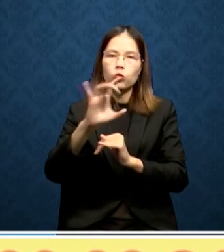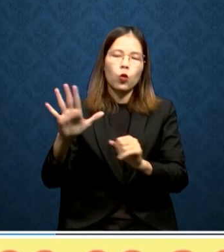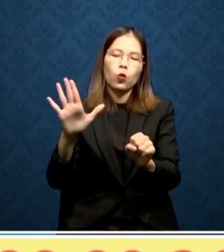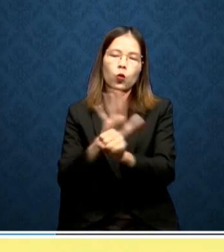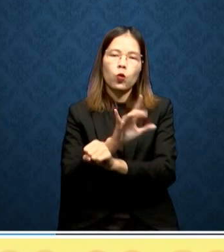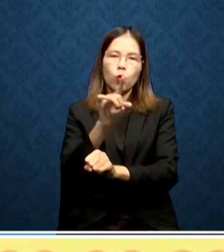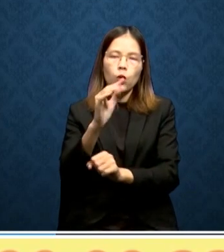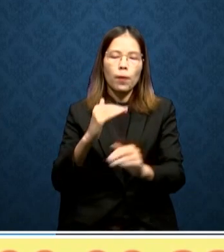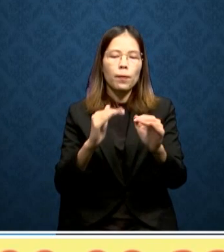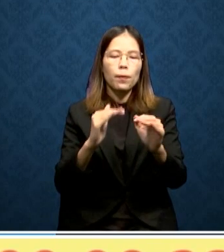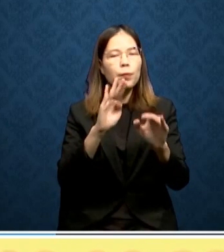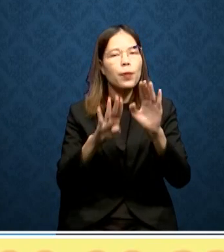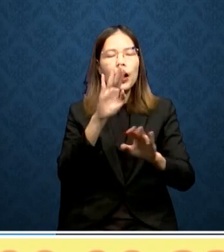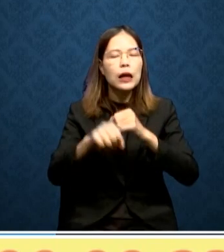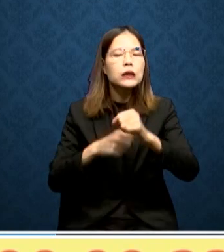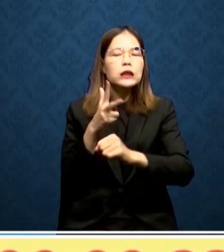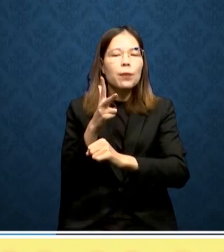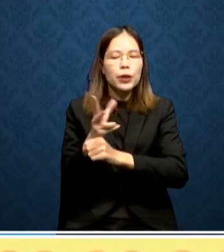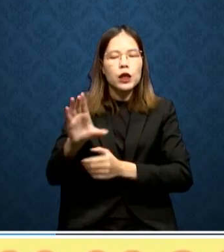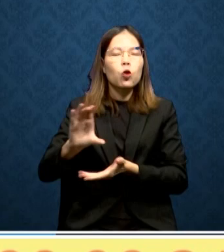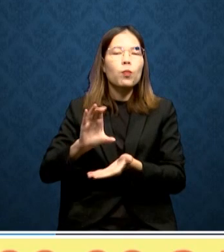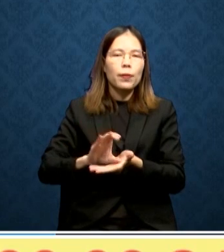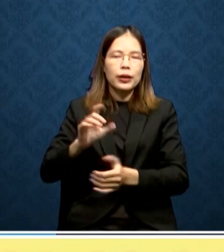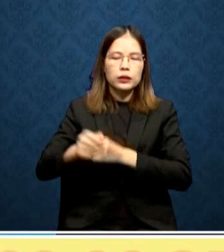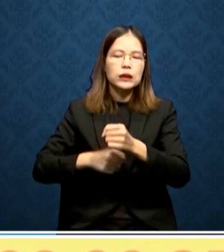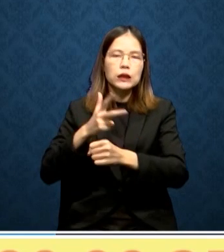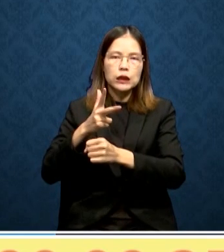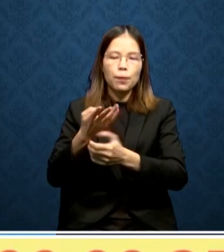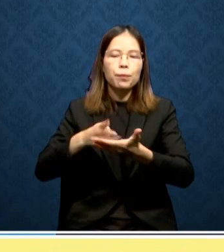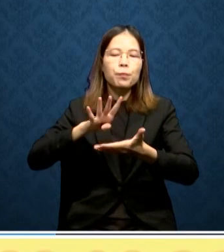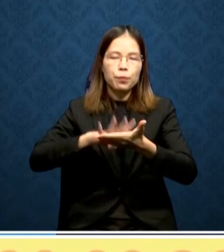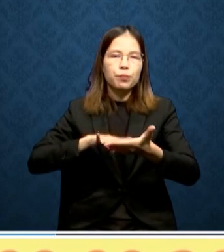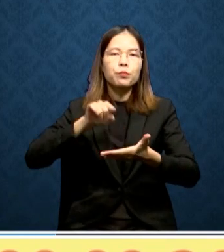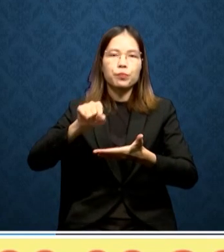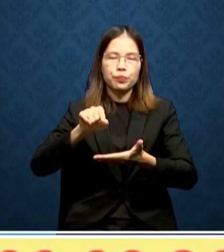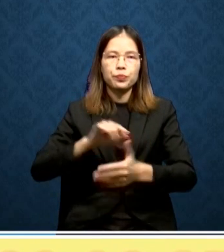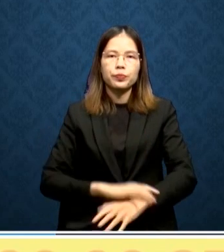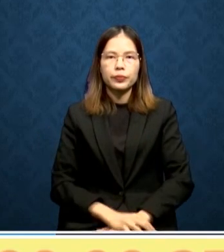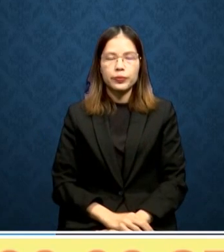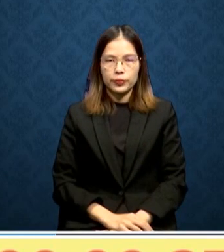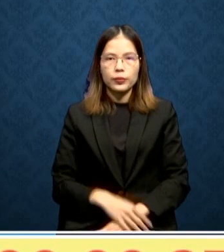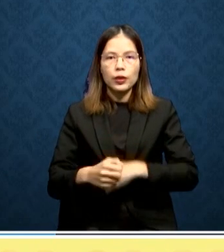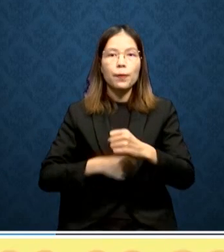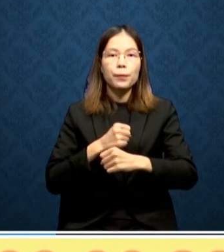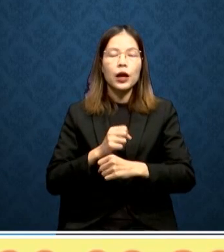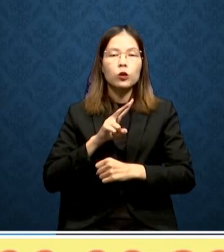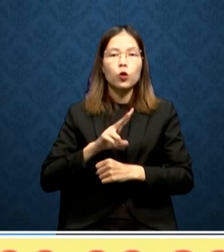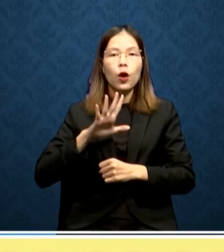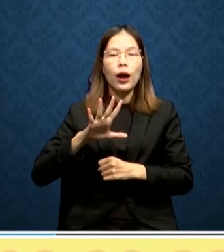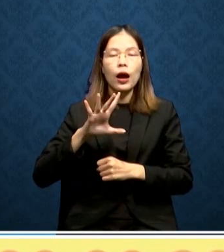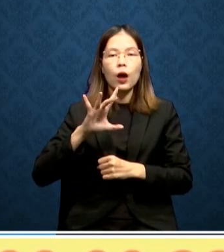ในระยะเวลา3ปีประมาณที่เหลือตามแผนแม่บทภายใต้ยุทธศาสตร์ชาติปี